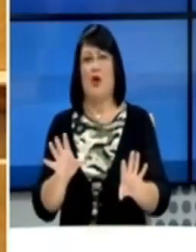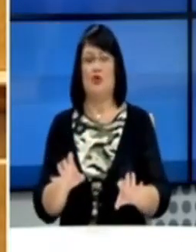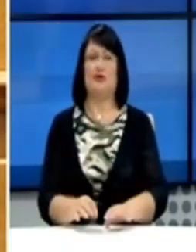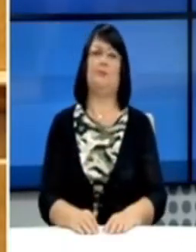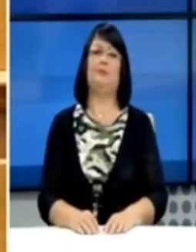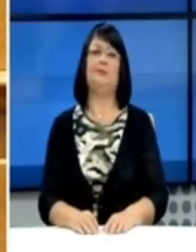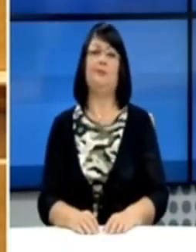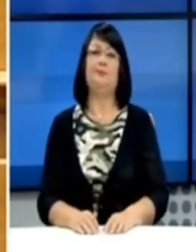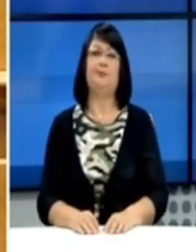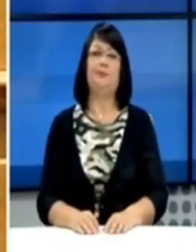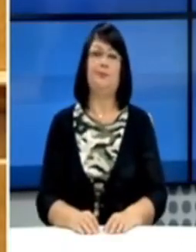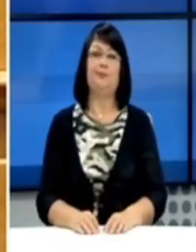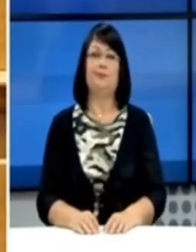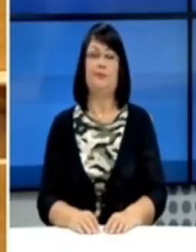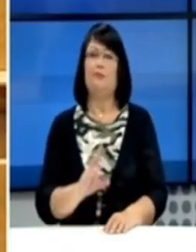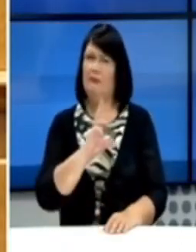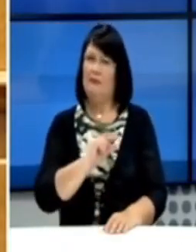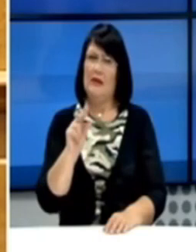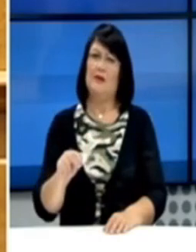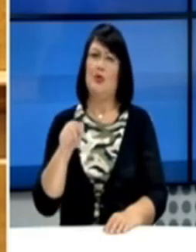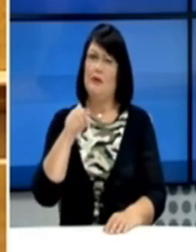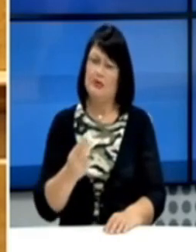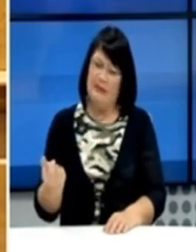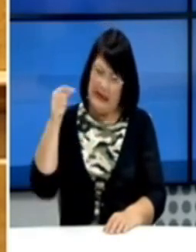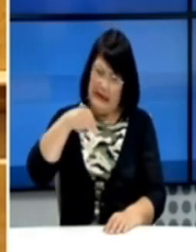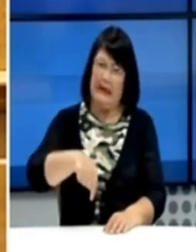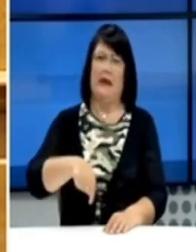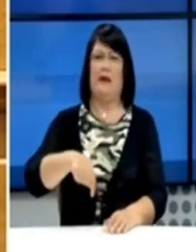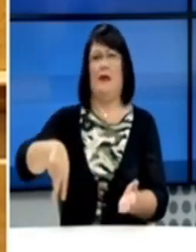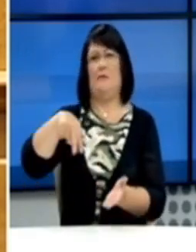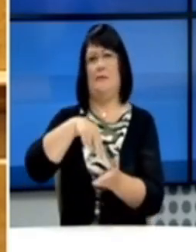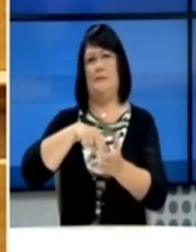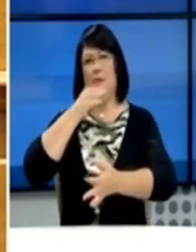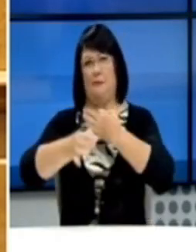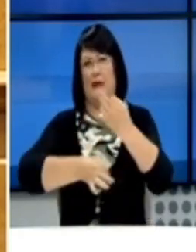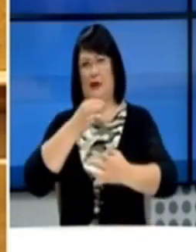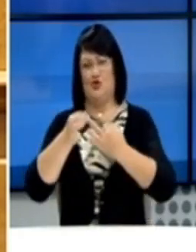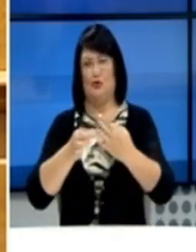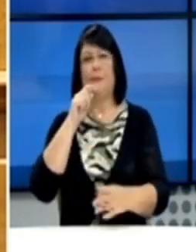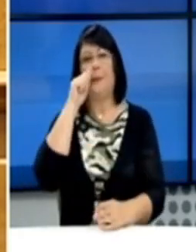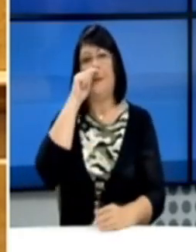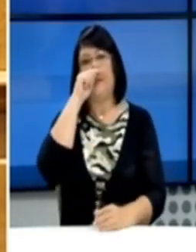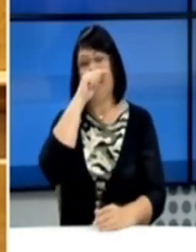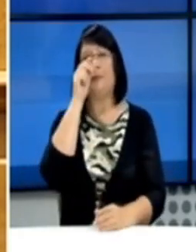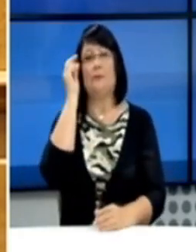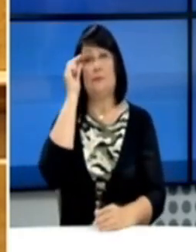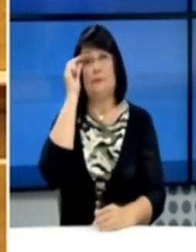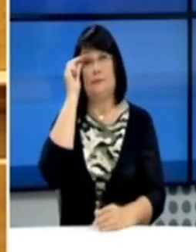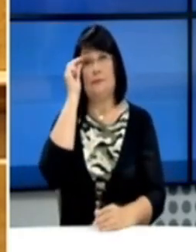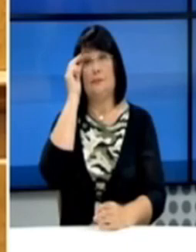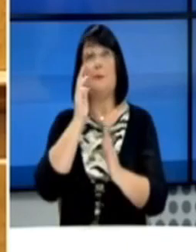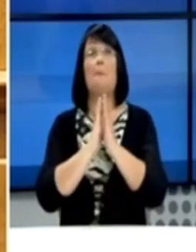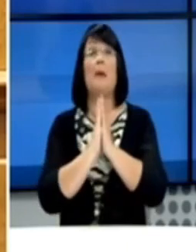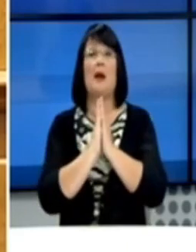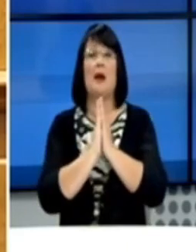ίδιο ακριβώς πνεύμα προσέρχομαι και εδώ σήμερα. Με μία